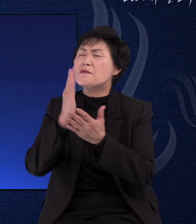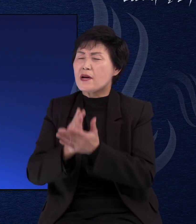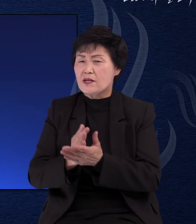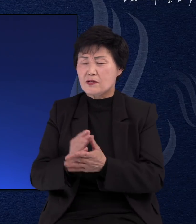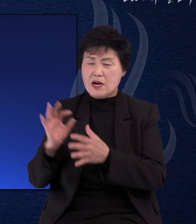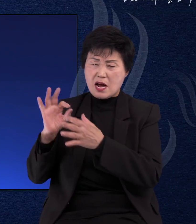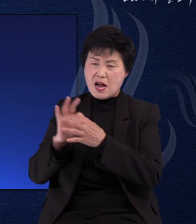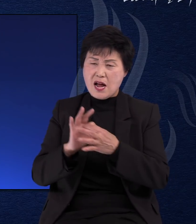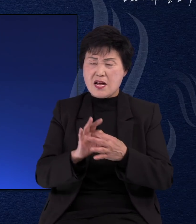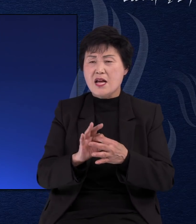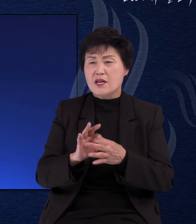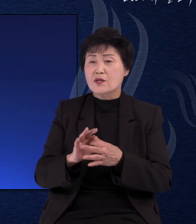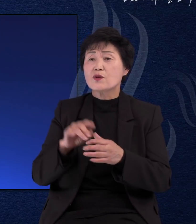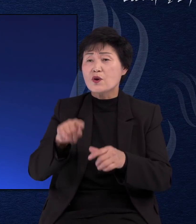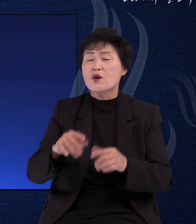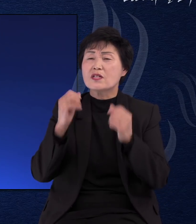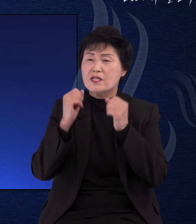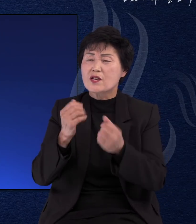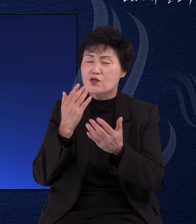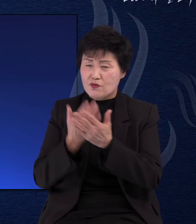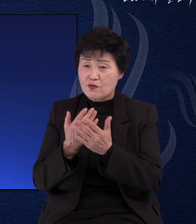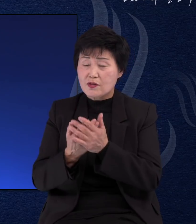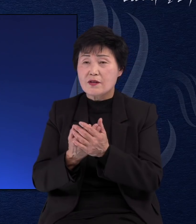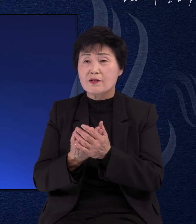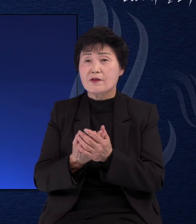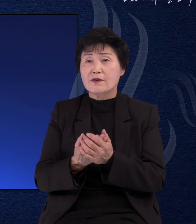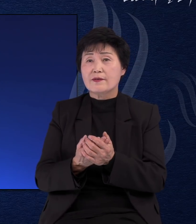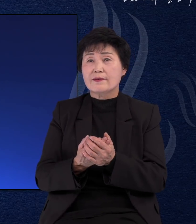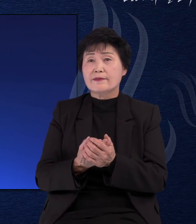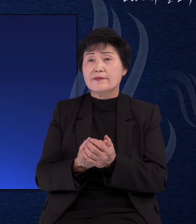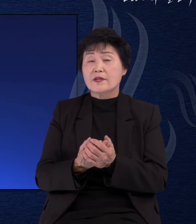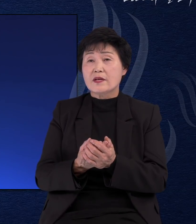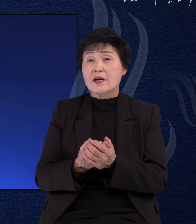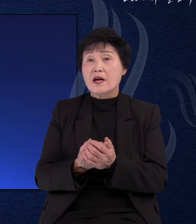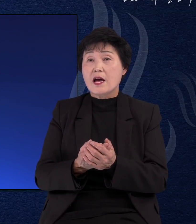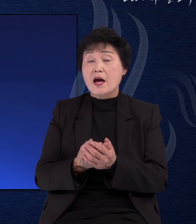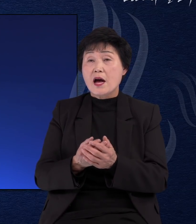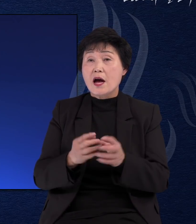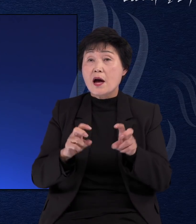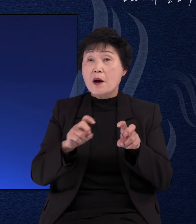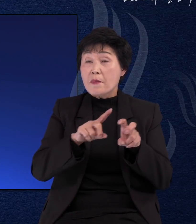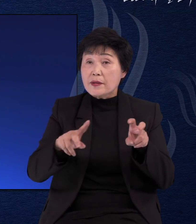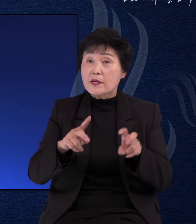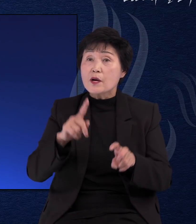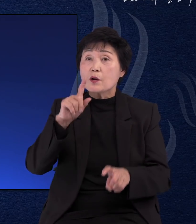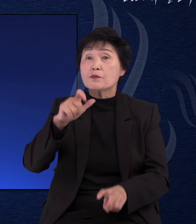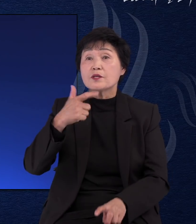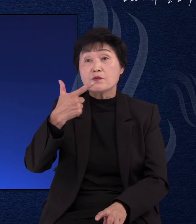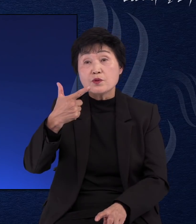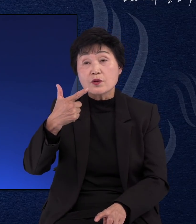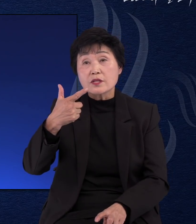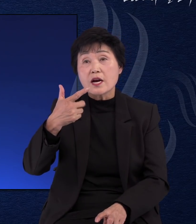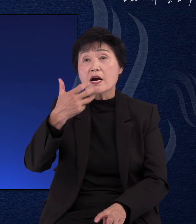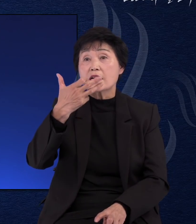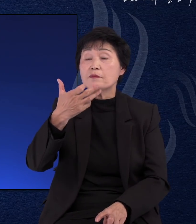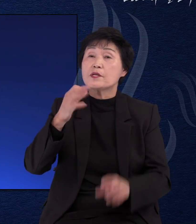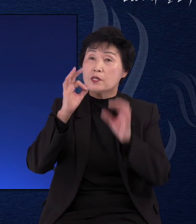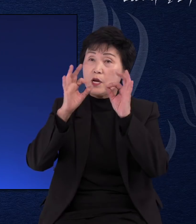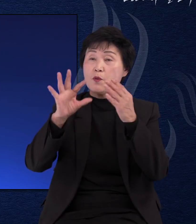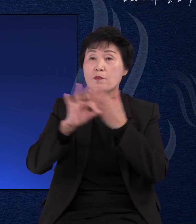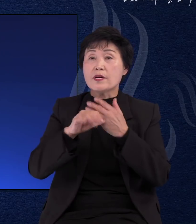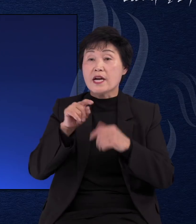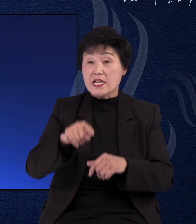외람되지만 제가 한 말씀을 드리고 싶어요. 마태복음 16장 18절에 예수님이 내가 이 반석 위에 내